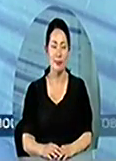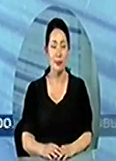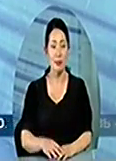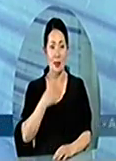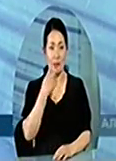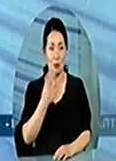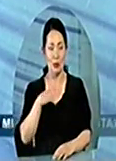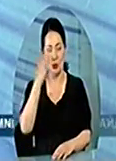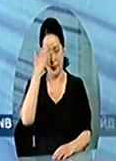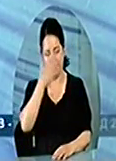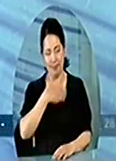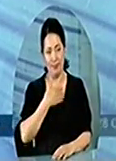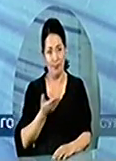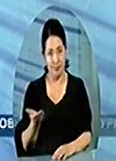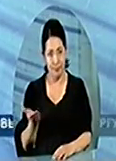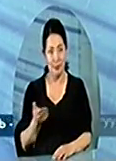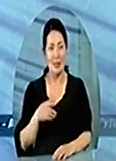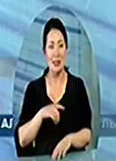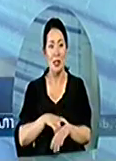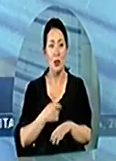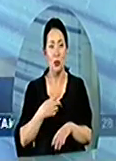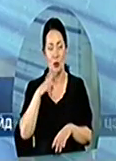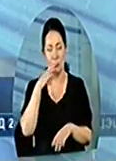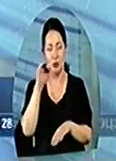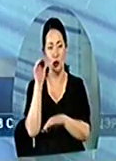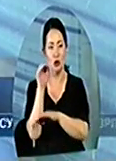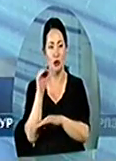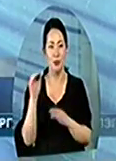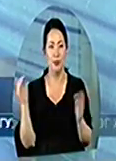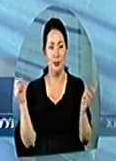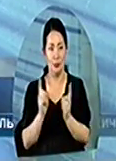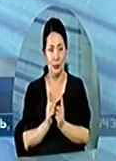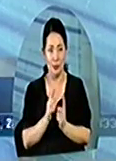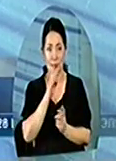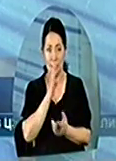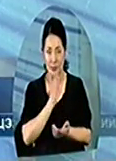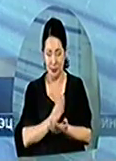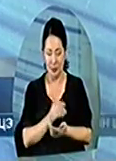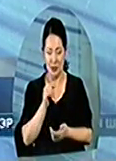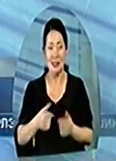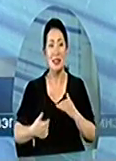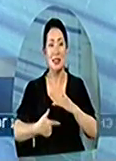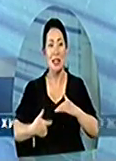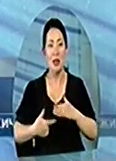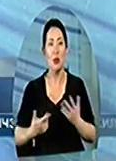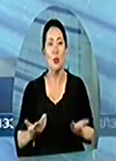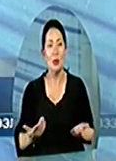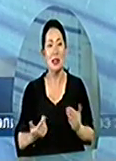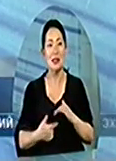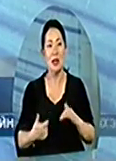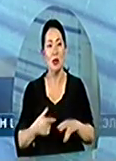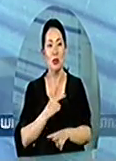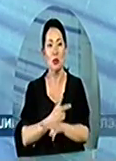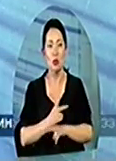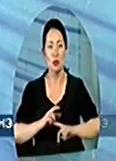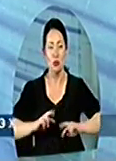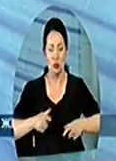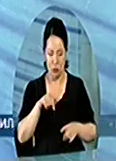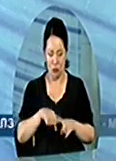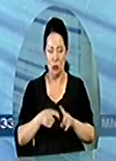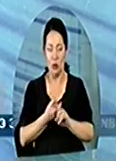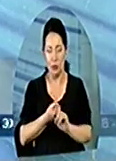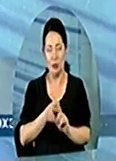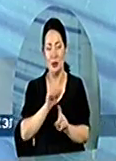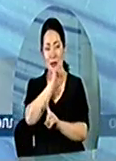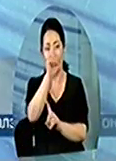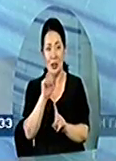Үзэгч та бүхэн амгалан гэрээ. За, цагийн үр төлбөрийн зочны ярилцлагаар үргэлжилж байна. За, энэ удаа татварын зарим хуульд өөрчлөлт оруулахтай холбоотой асуудлыг хөндөж